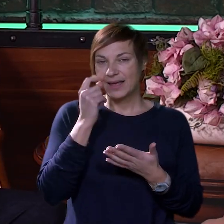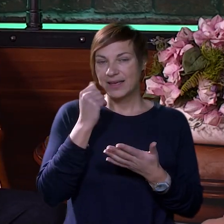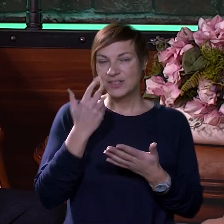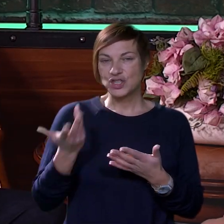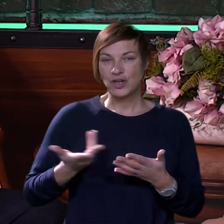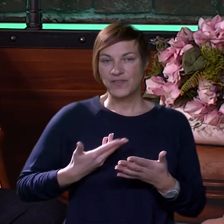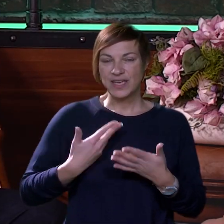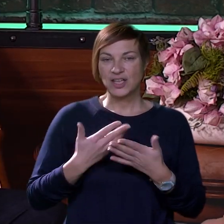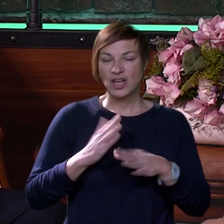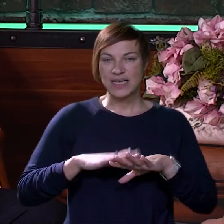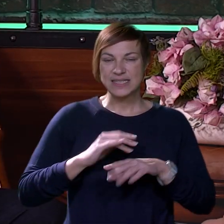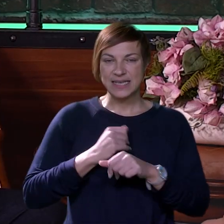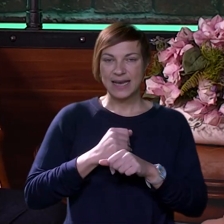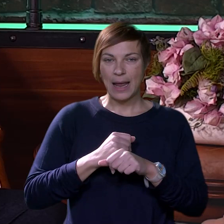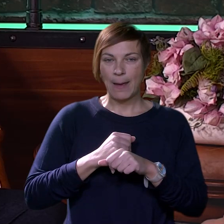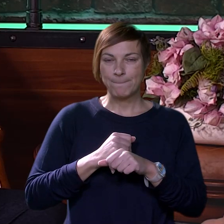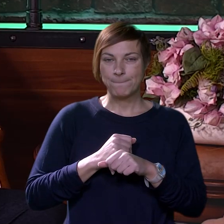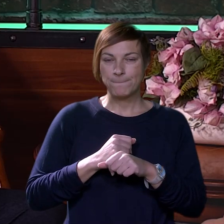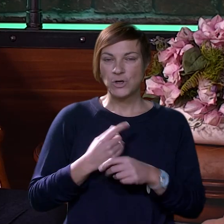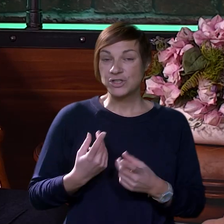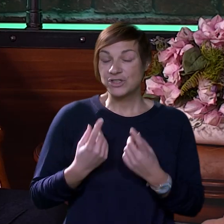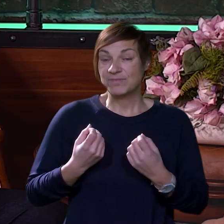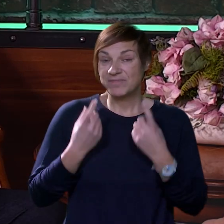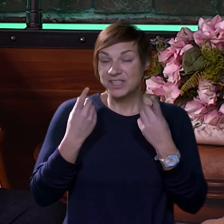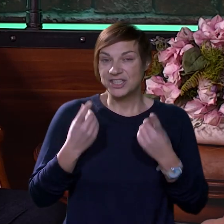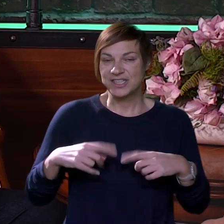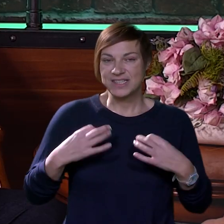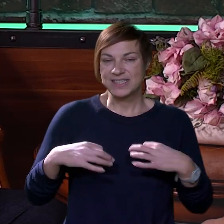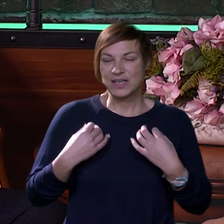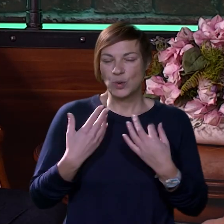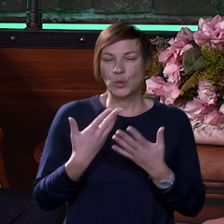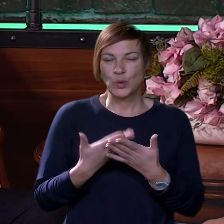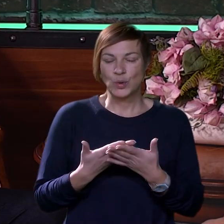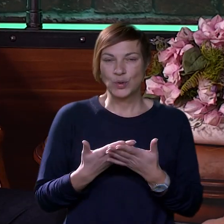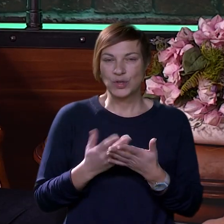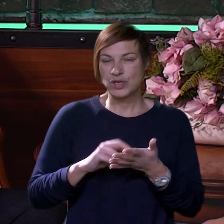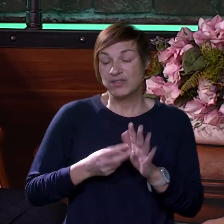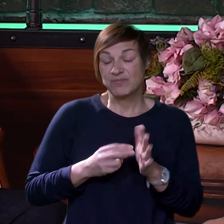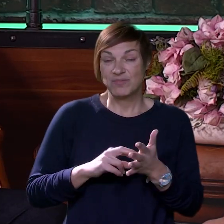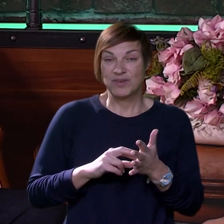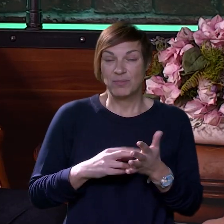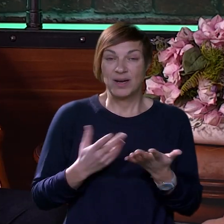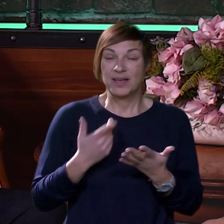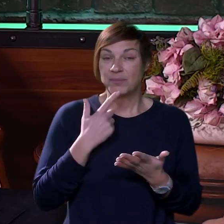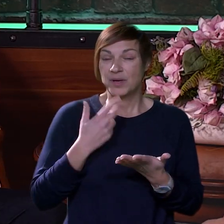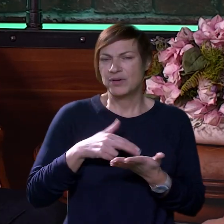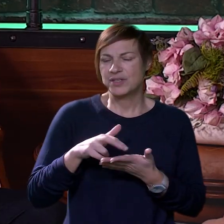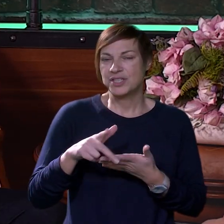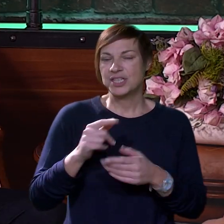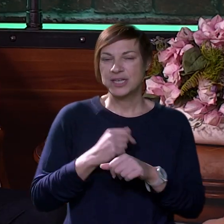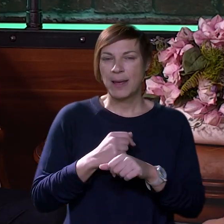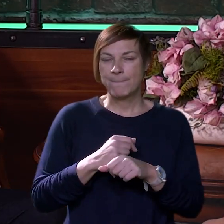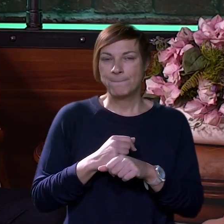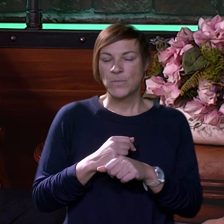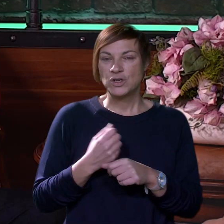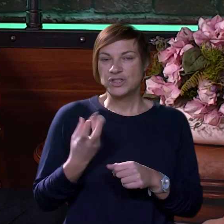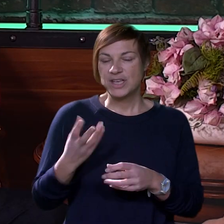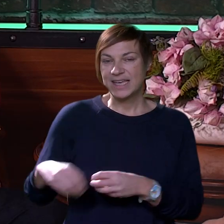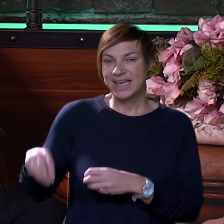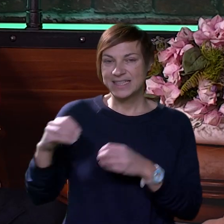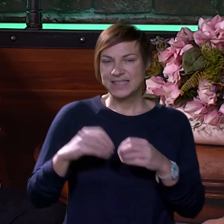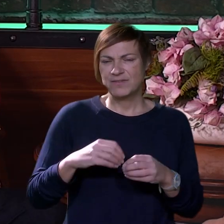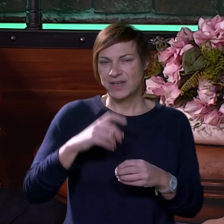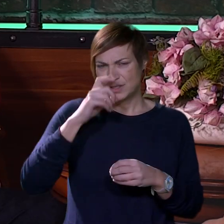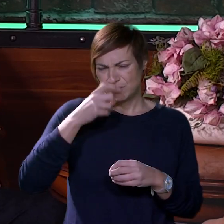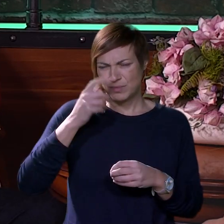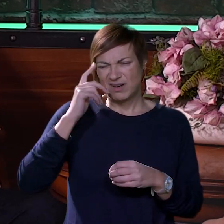čovjek dolazi na posao i diže se ujutro i ajme s nekim problemima, ajme ko će da ići na posao, pa ili kad se